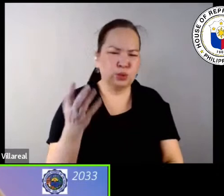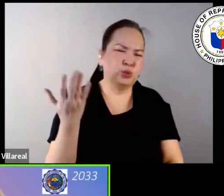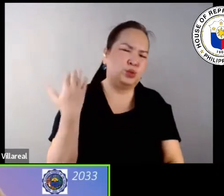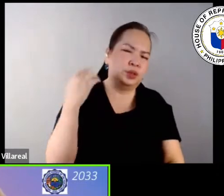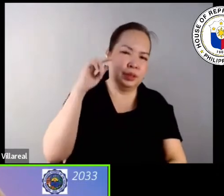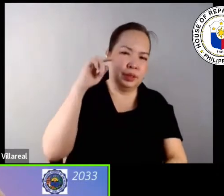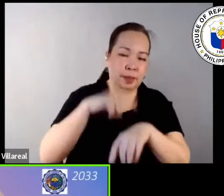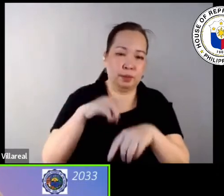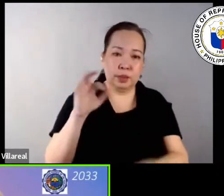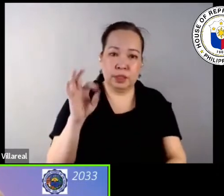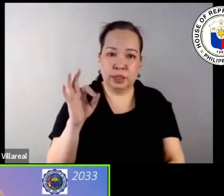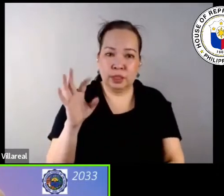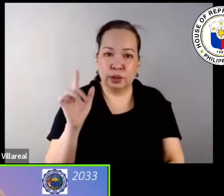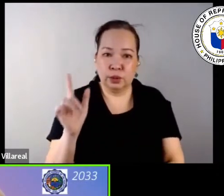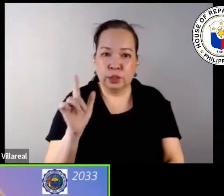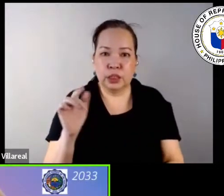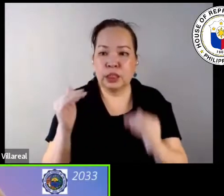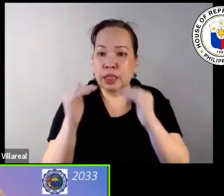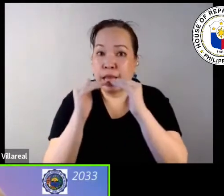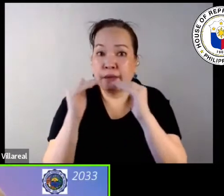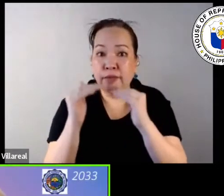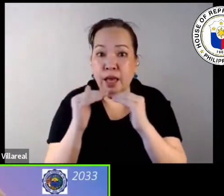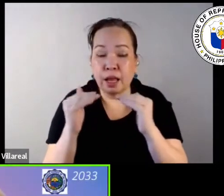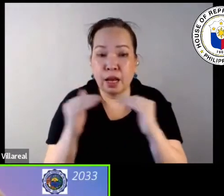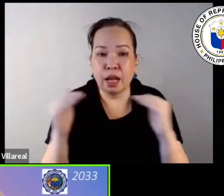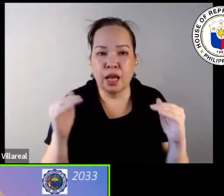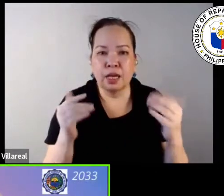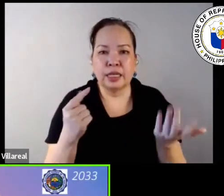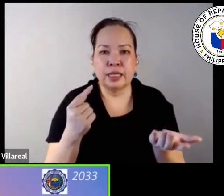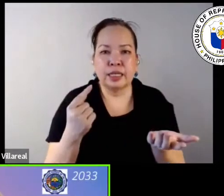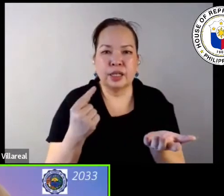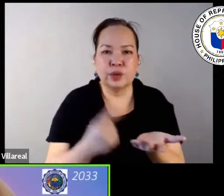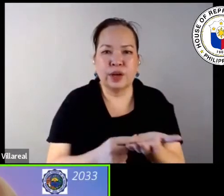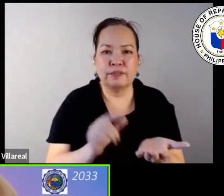yon katumbas ng grade 5 sa Amerika.